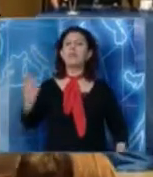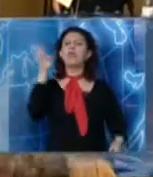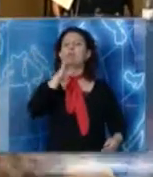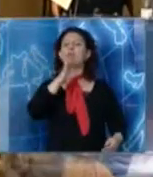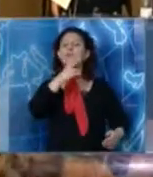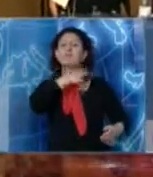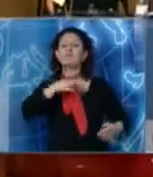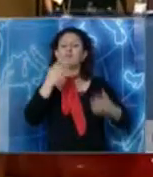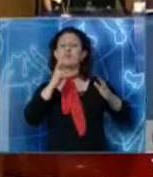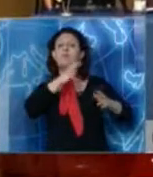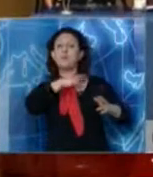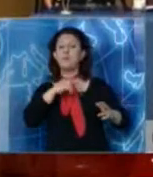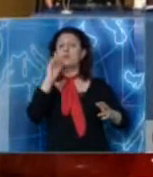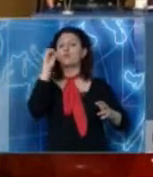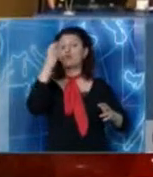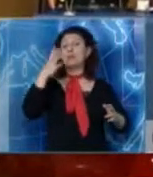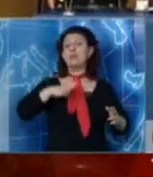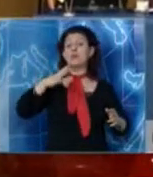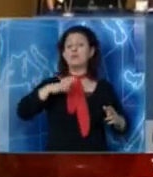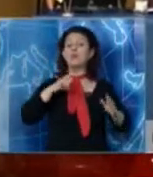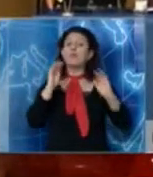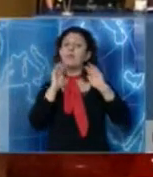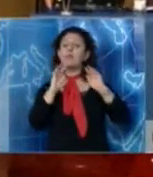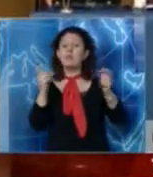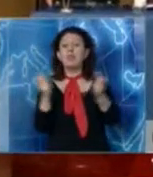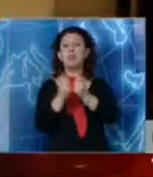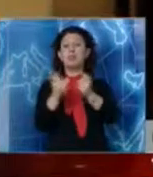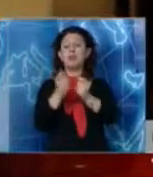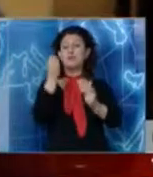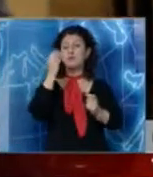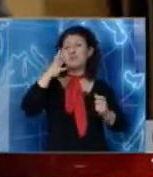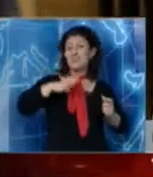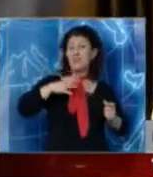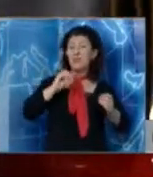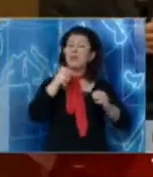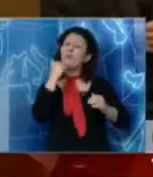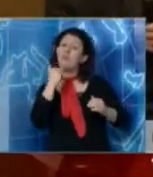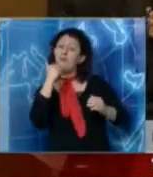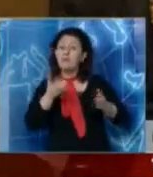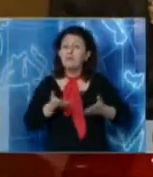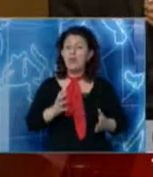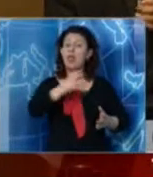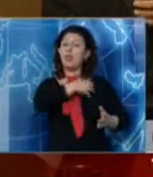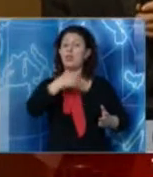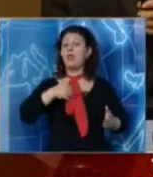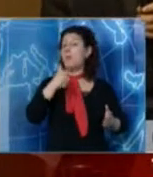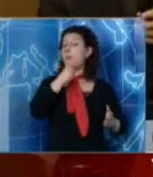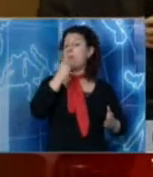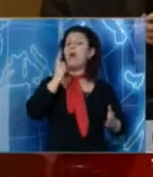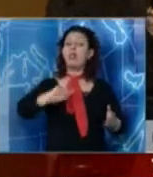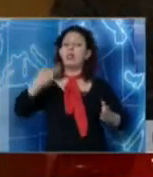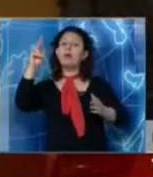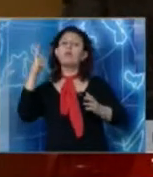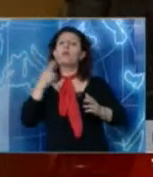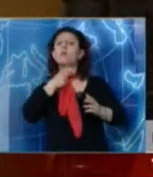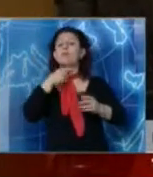Kocaeli Büyükşehir Belediyesi ve Çocuk İstiyorum Dayanışma Derneği, çocuk sahibi olmak isteyen anne ve baba adayları için Bilim ve Teknoloji Kulübü'nde